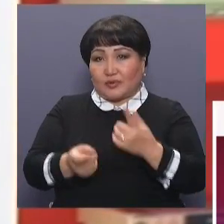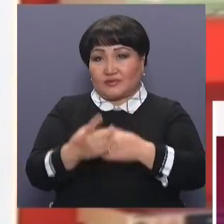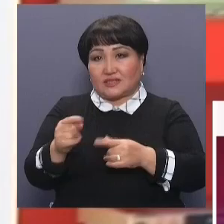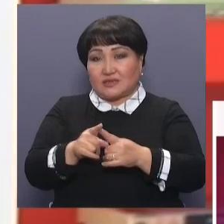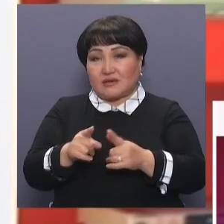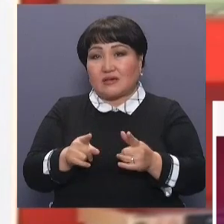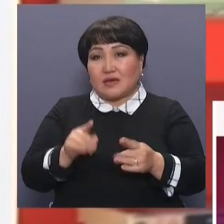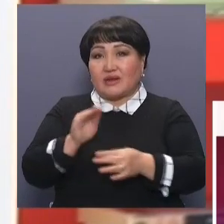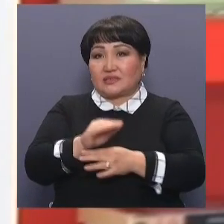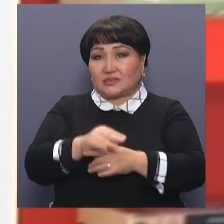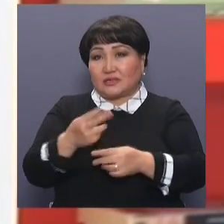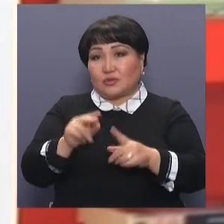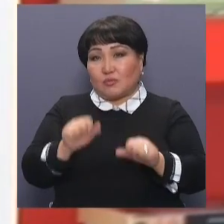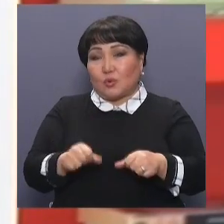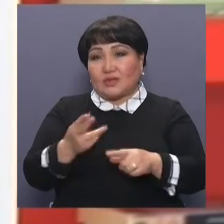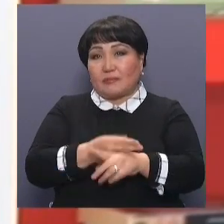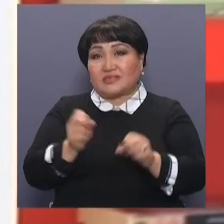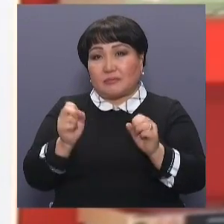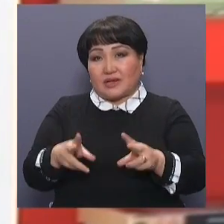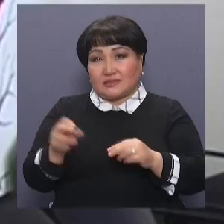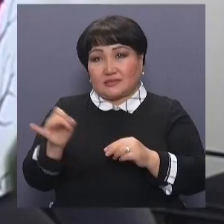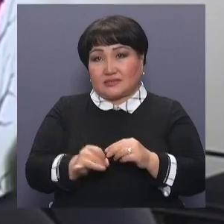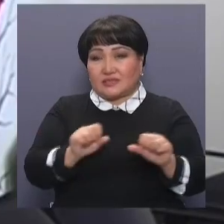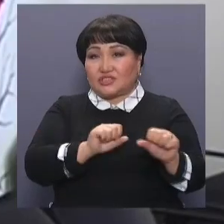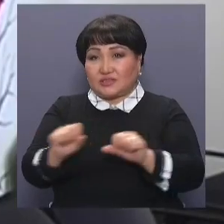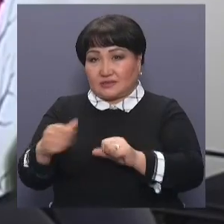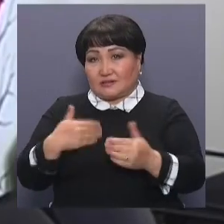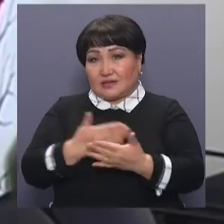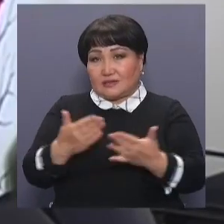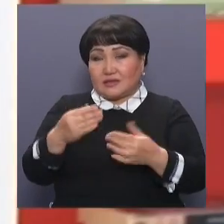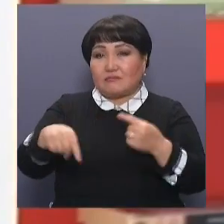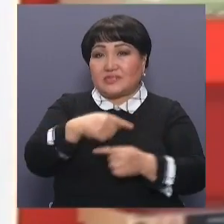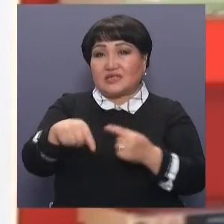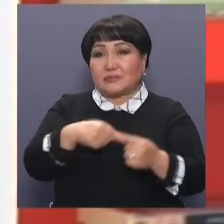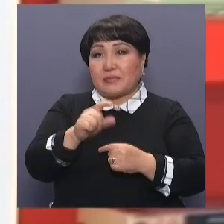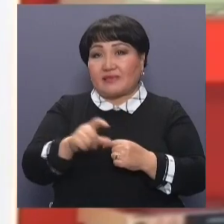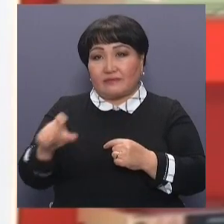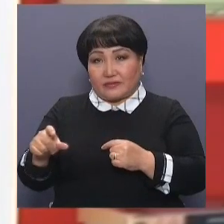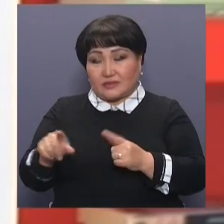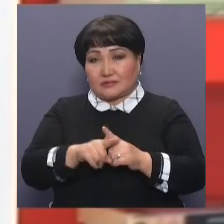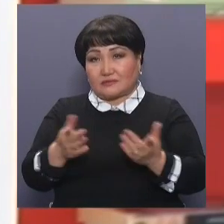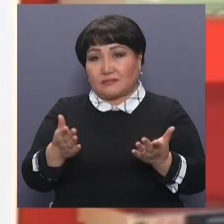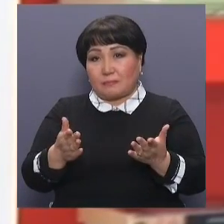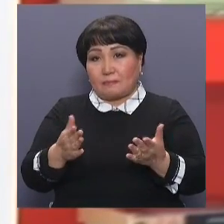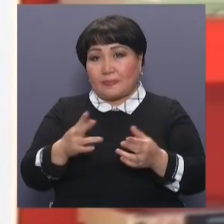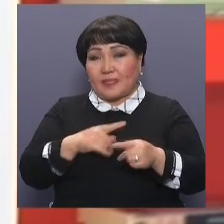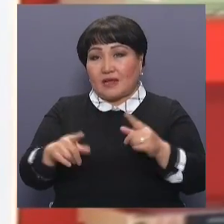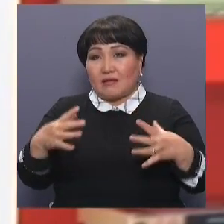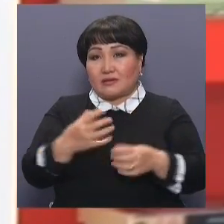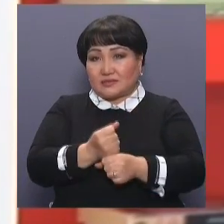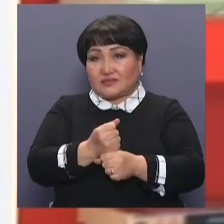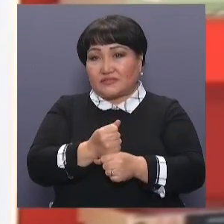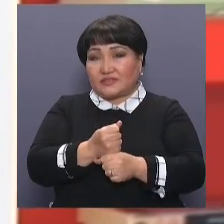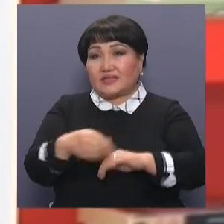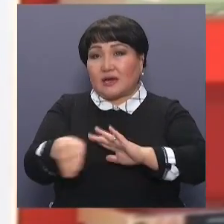могут обезопасить где-то и защитить нас, бизнесменов. Также сокращает риск коррупции и рейдерства. То есть,